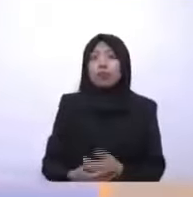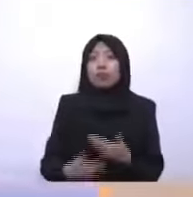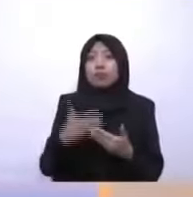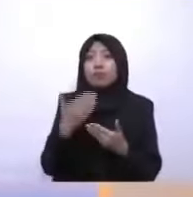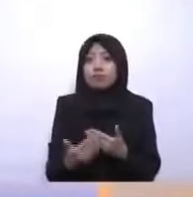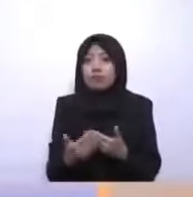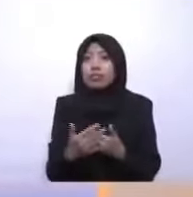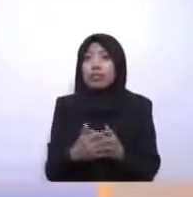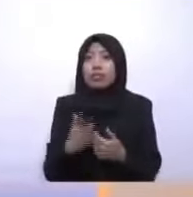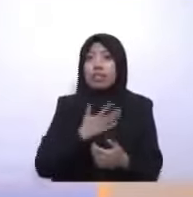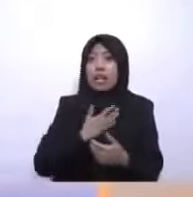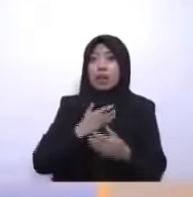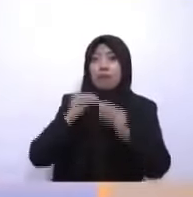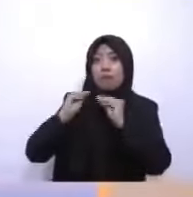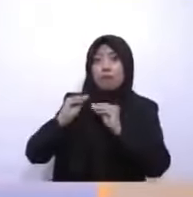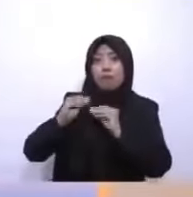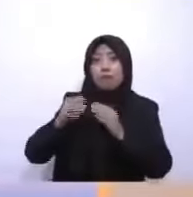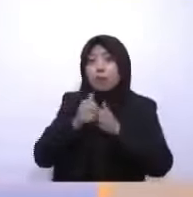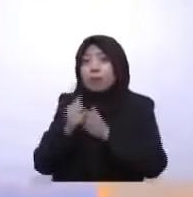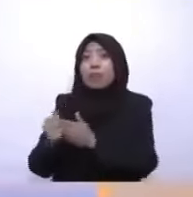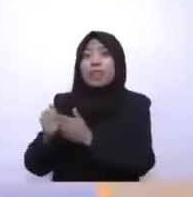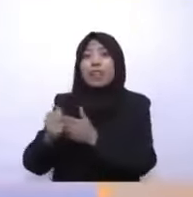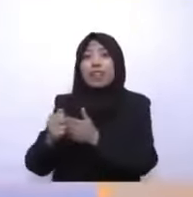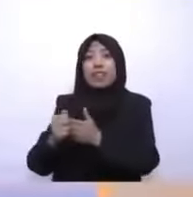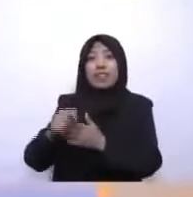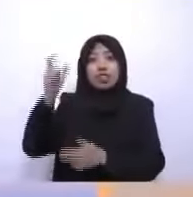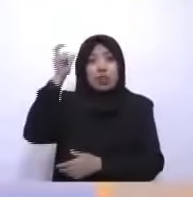saya memimpin sebagai ketua TPPS tim